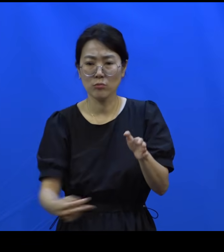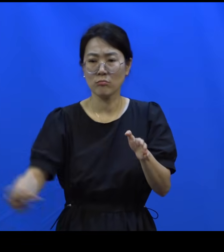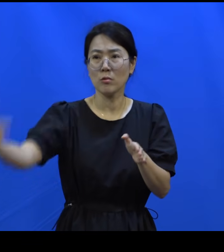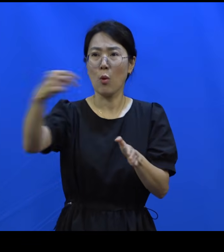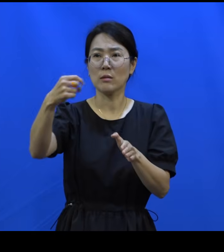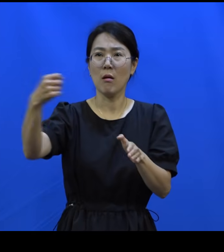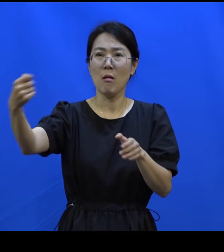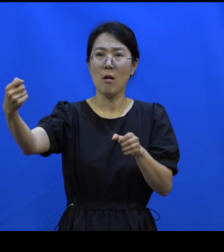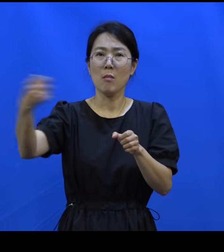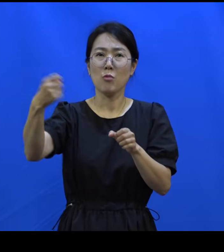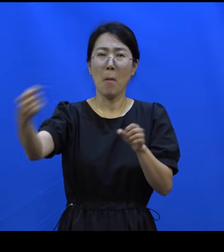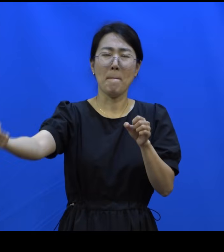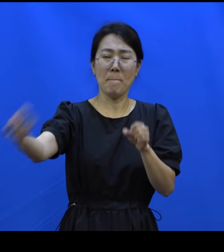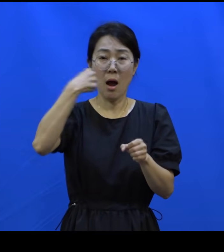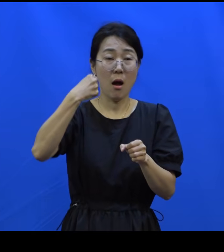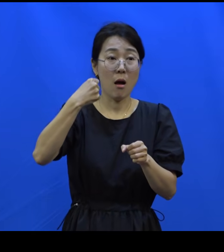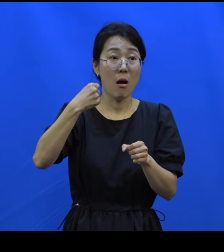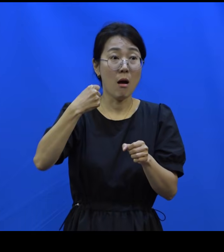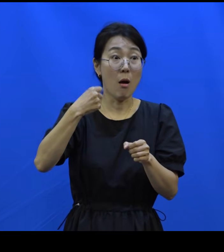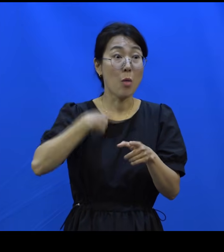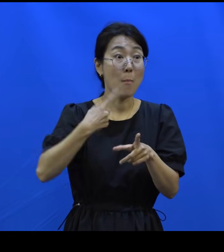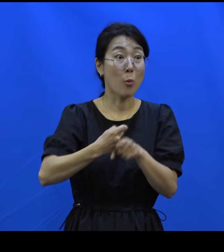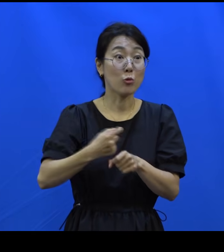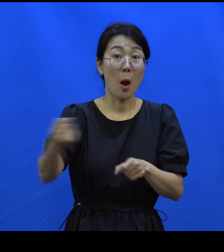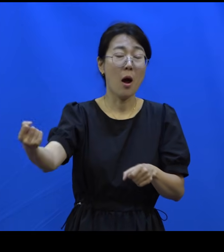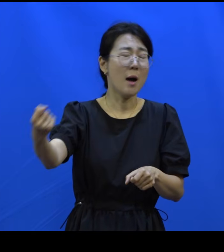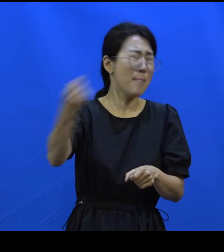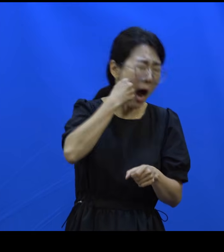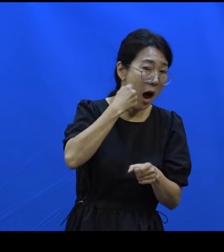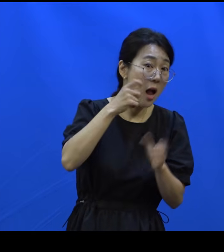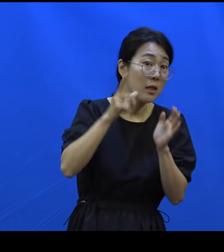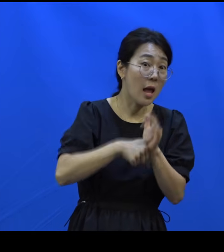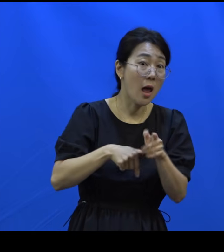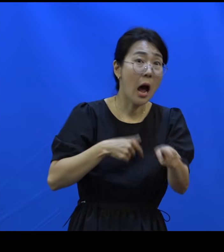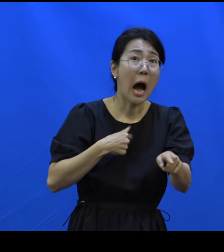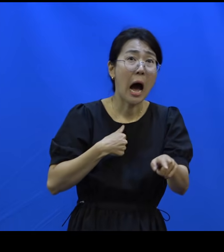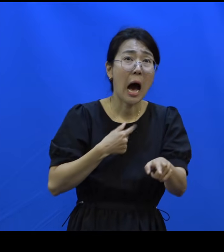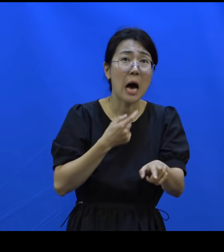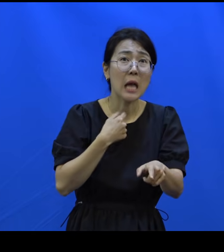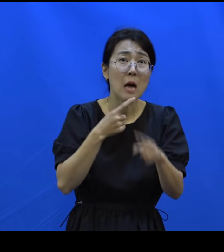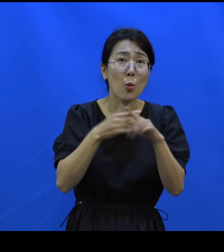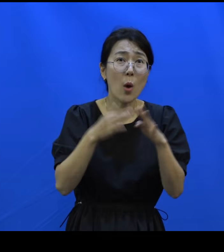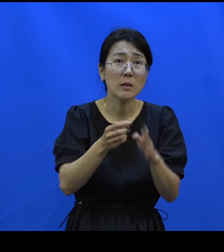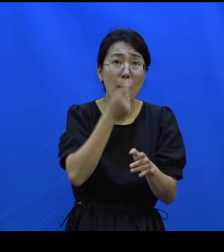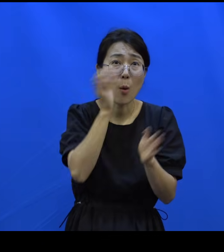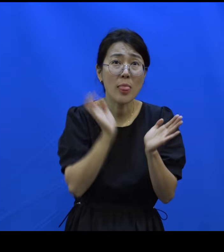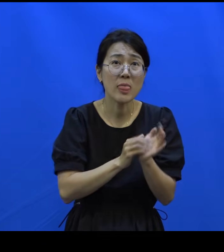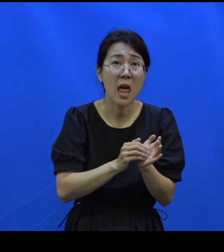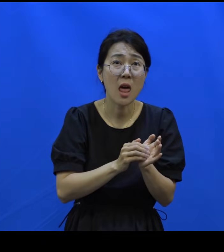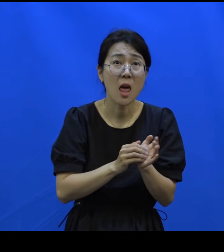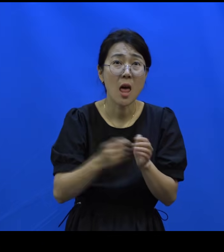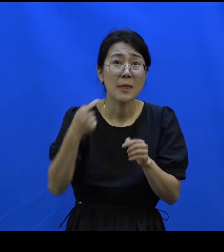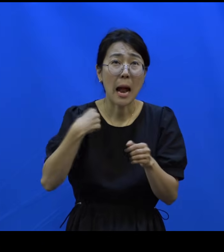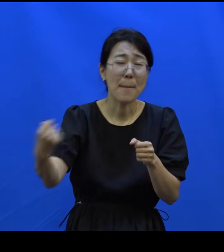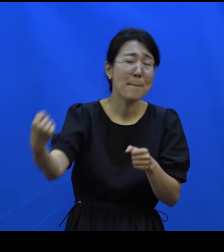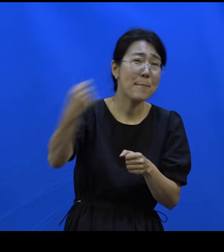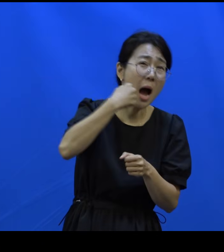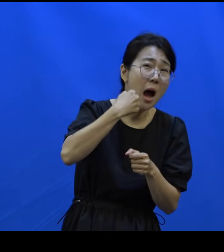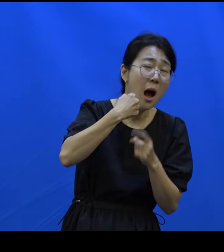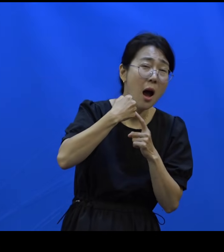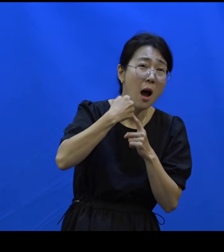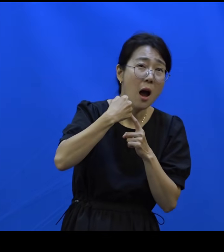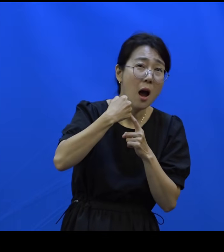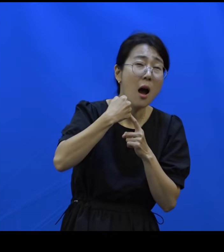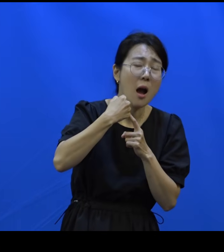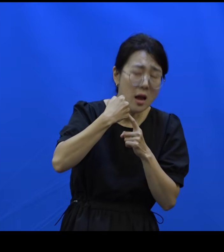과격하게 막 행동하면서 내 뺨을 쳤다면 나는 어떻게 반응을 했을까? 내가 예수 믿는다는 걸 알고